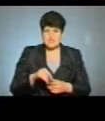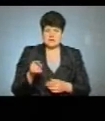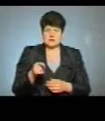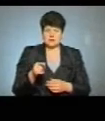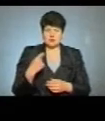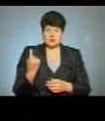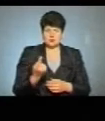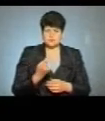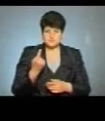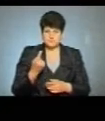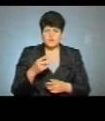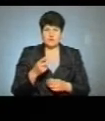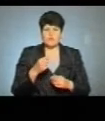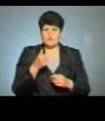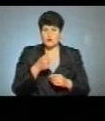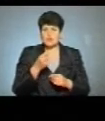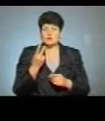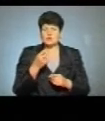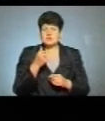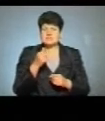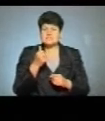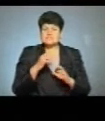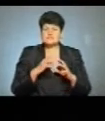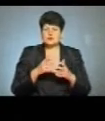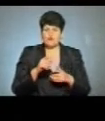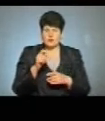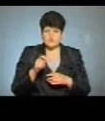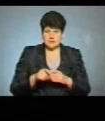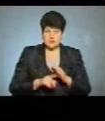у роки Другої світової війни. Розпочали ми її із